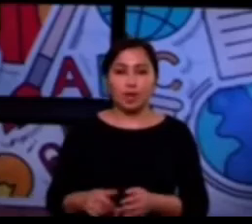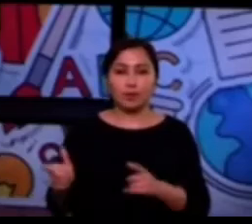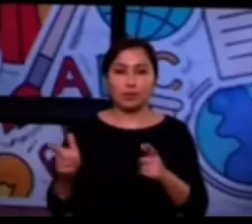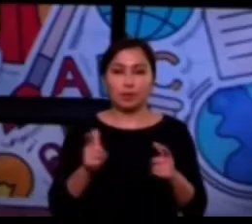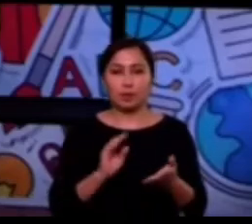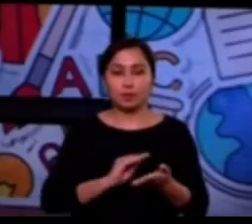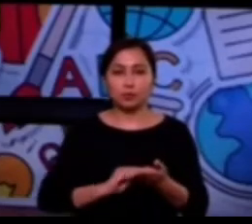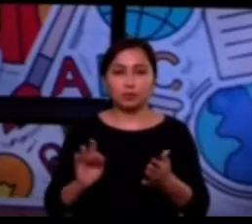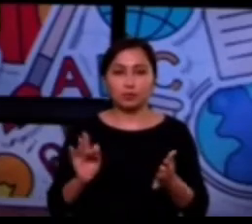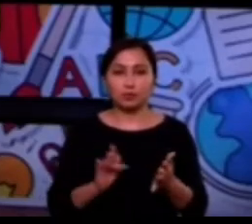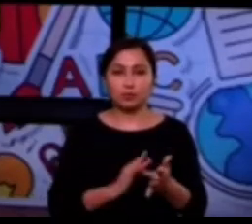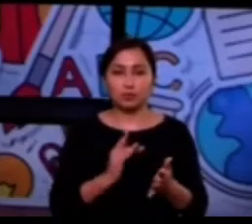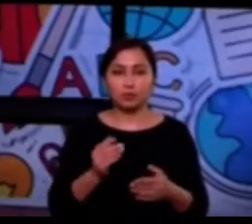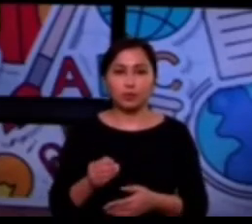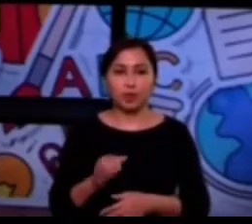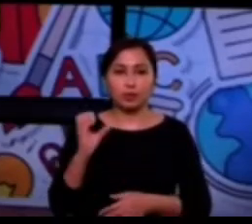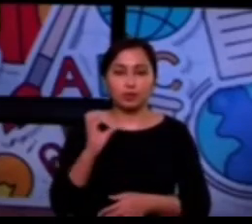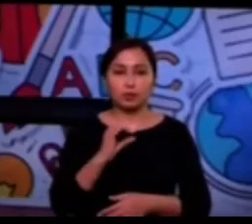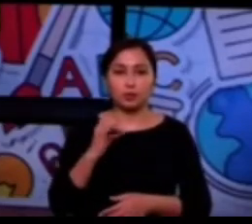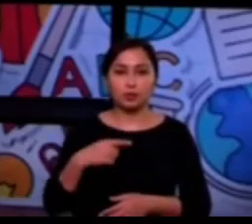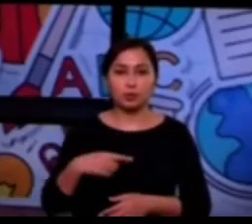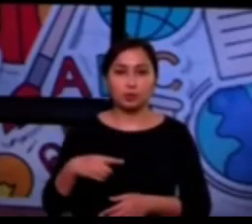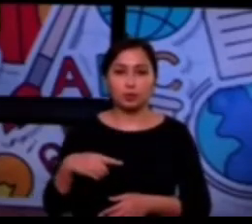Приготовьте пропись и синюю ручку.